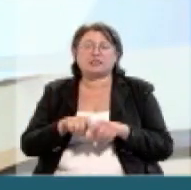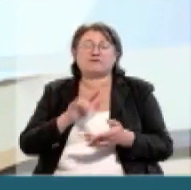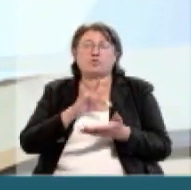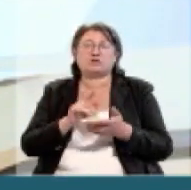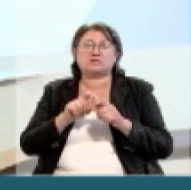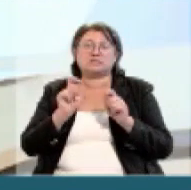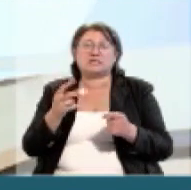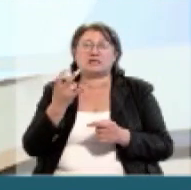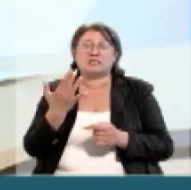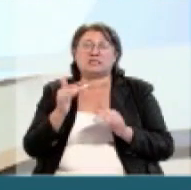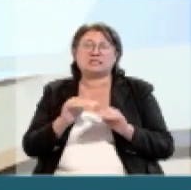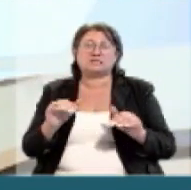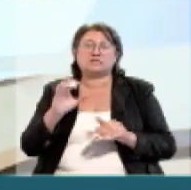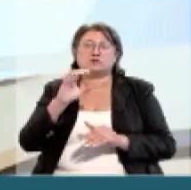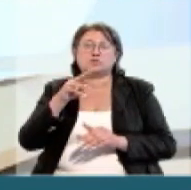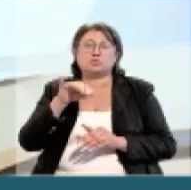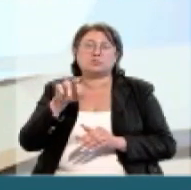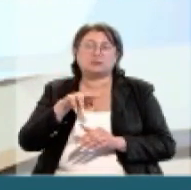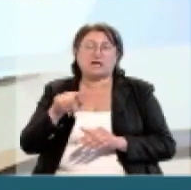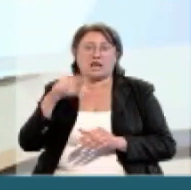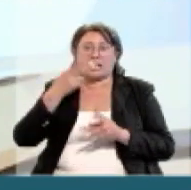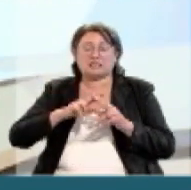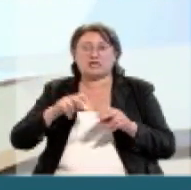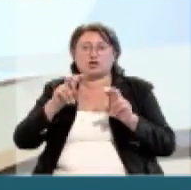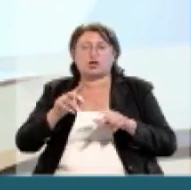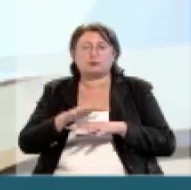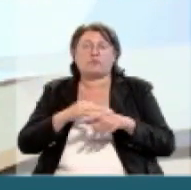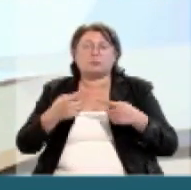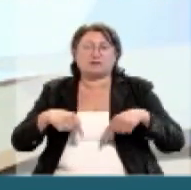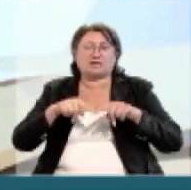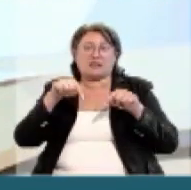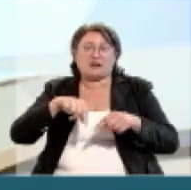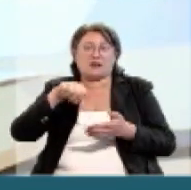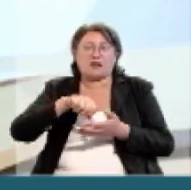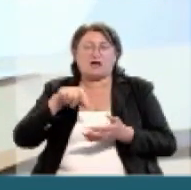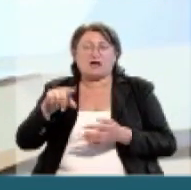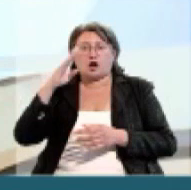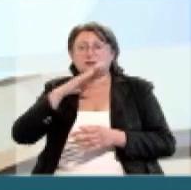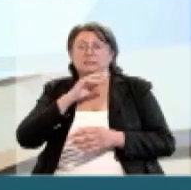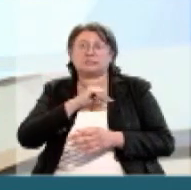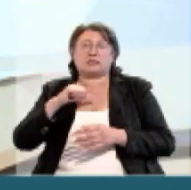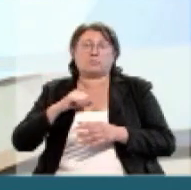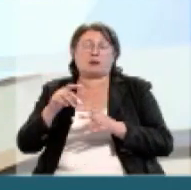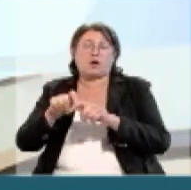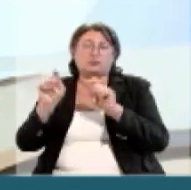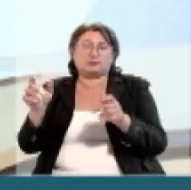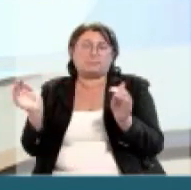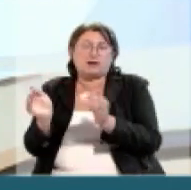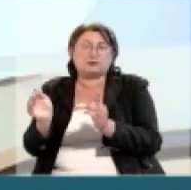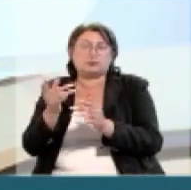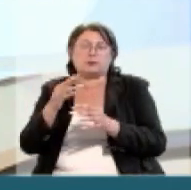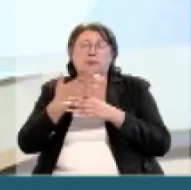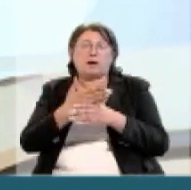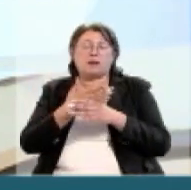қабылдаған ата-аналарға мониторинг жүргіземіз. Сондай-ақ қалада қоғамдық бірлестік мүшелерінің ата-аналарының арасынан бірнеше балалар